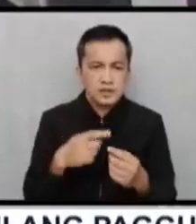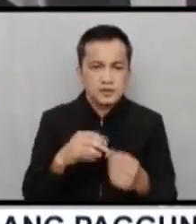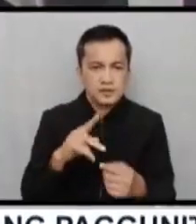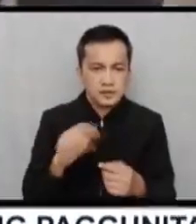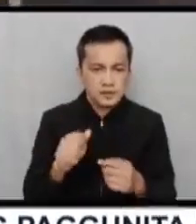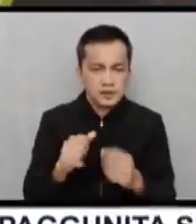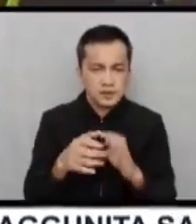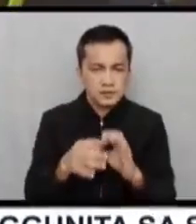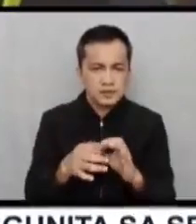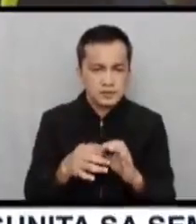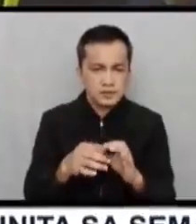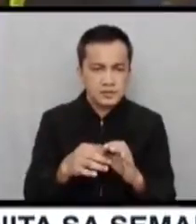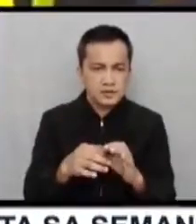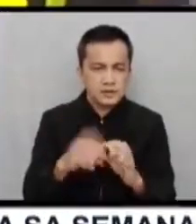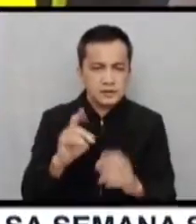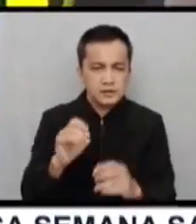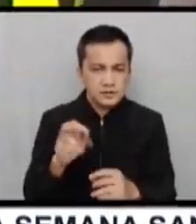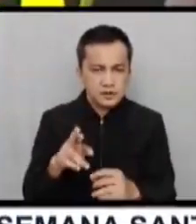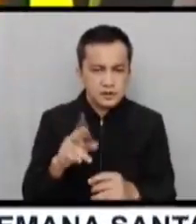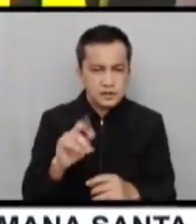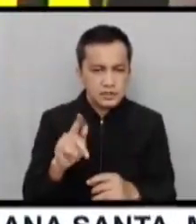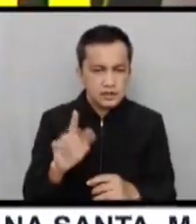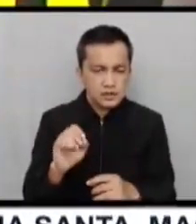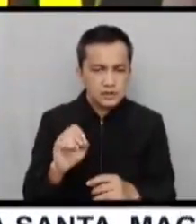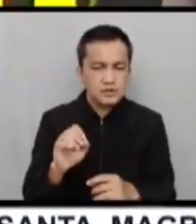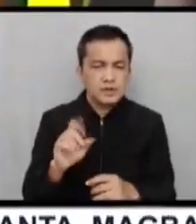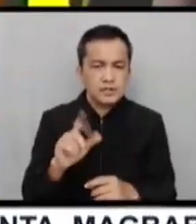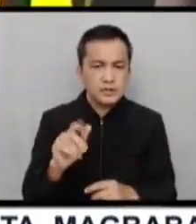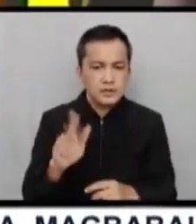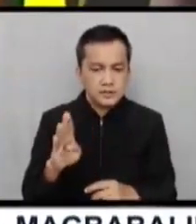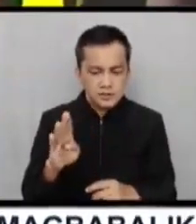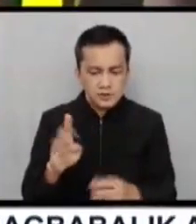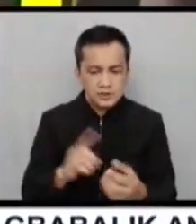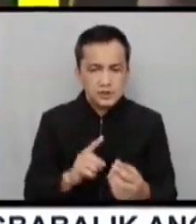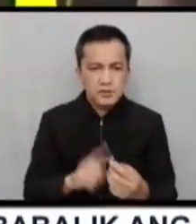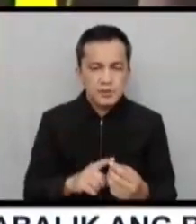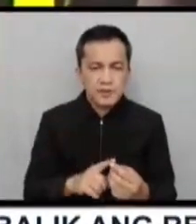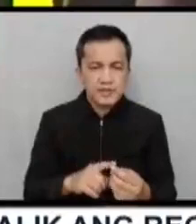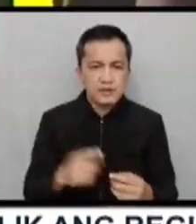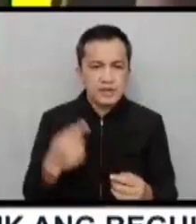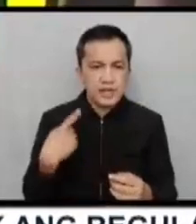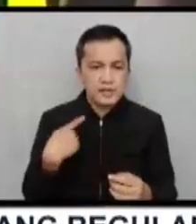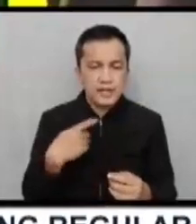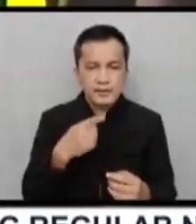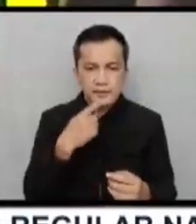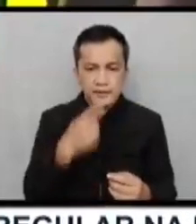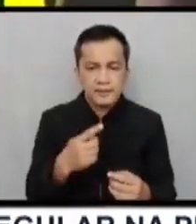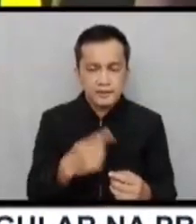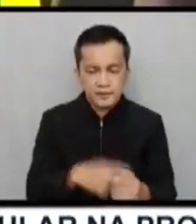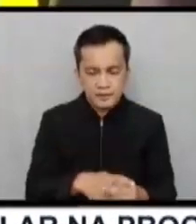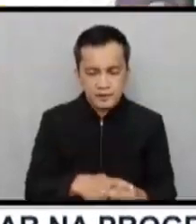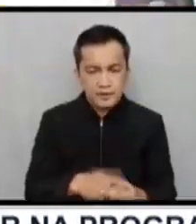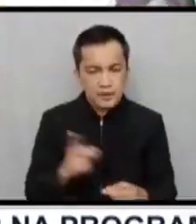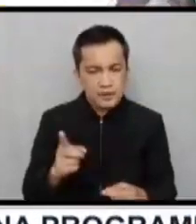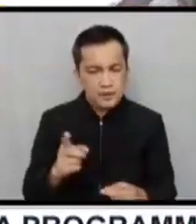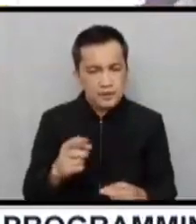pulisya at ang DOTR LTO LTFRB tulad ng surprise o mandatory na drug testing sa